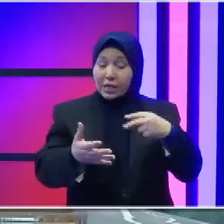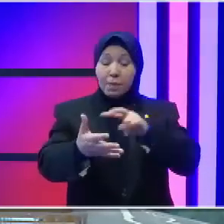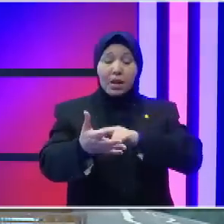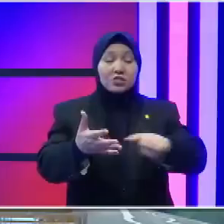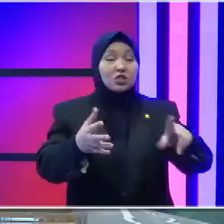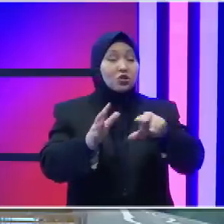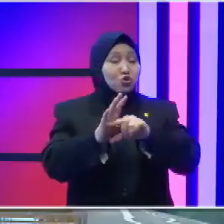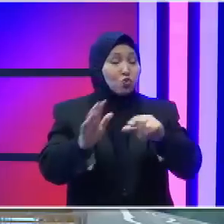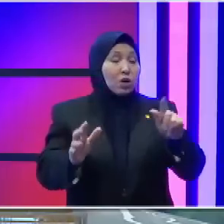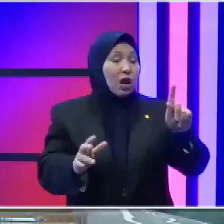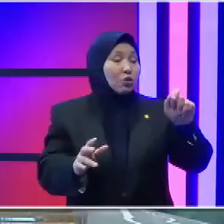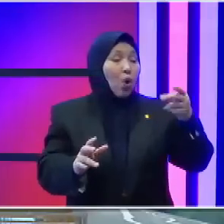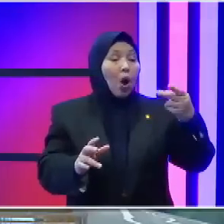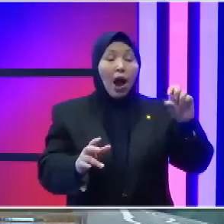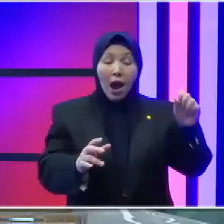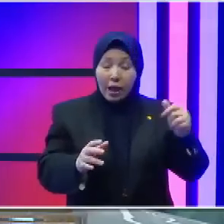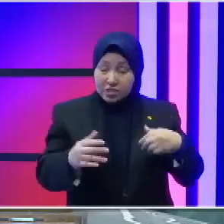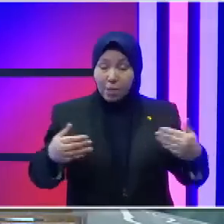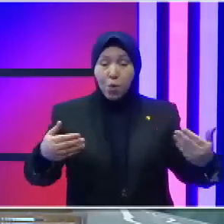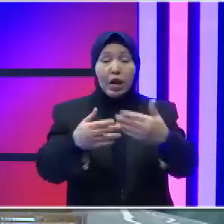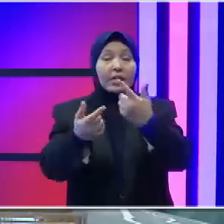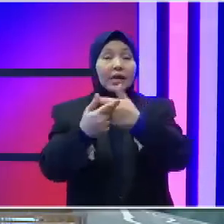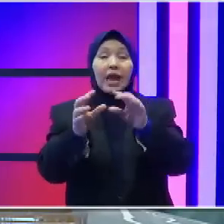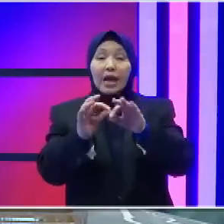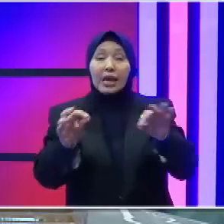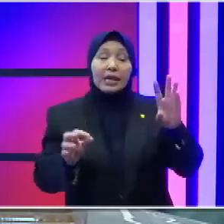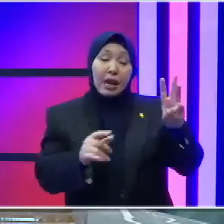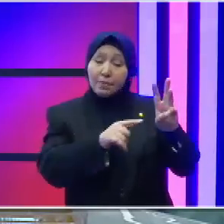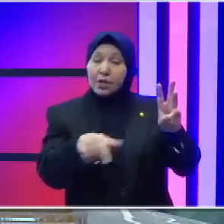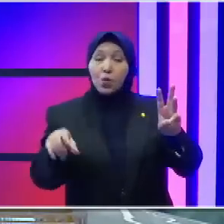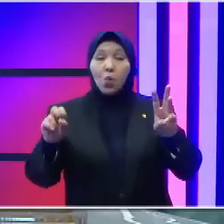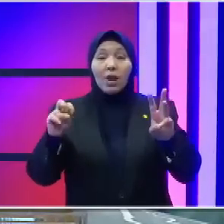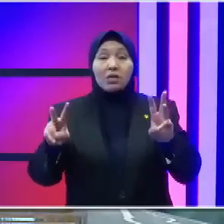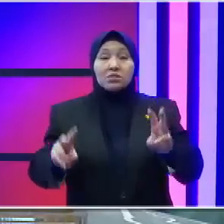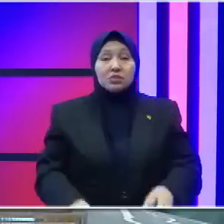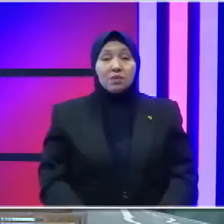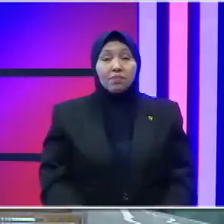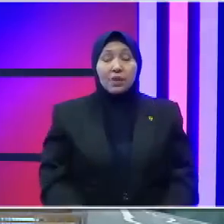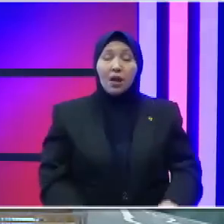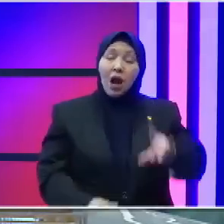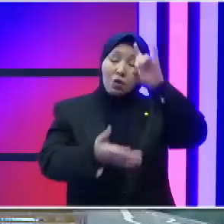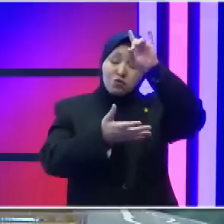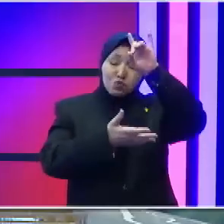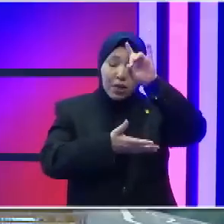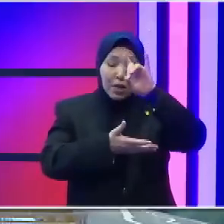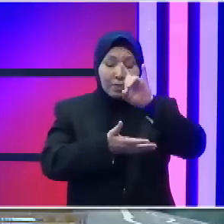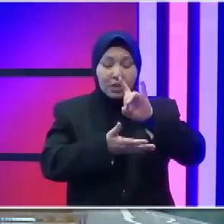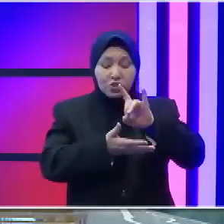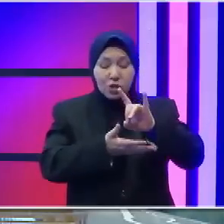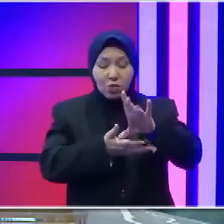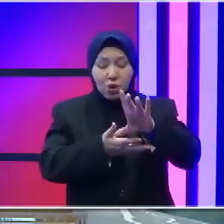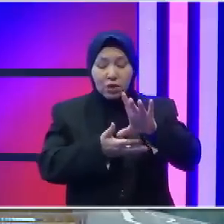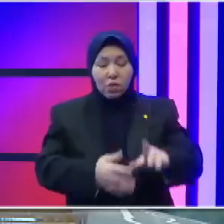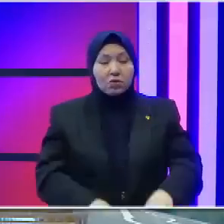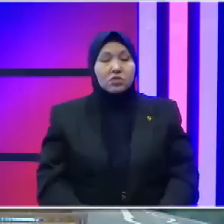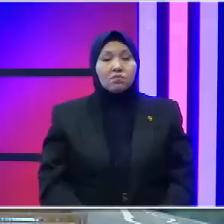Taha sambungan daripada ayat yang ke-6 hingga 6. Ayat 12. A'udzubillahi minasyaitonirrajim.